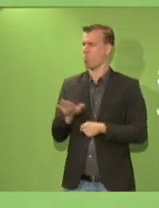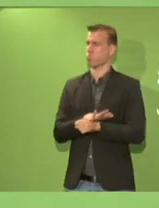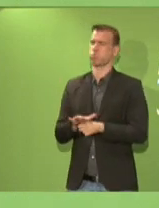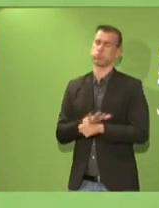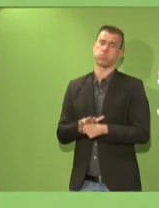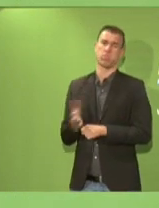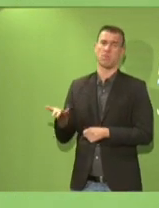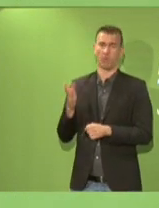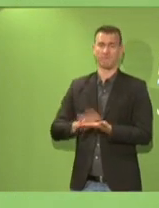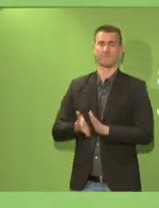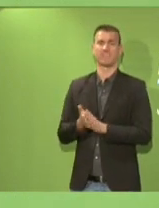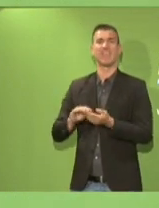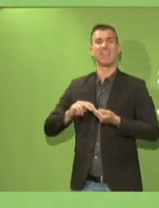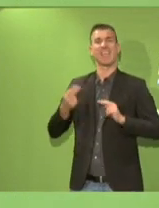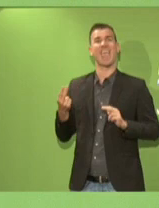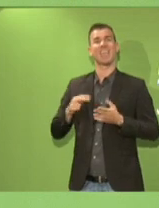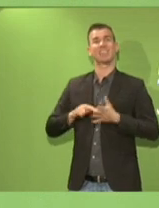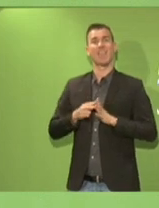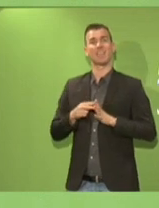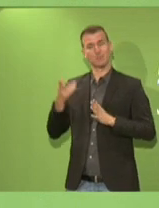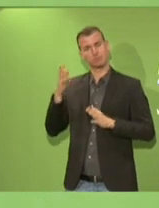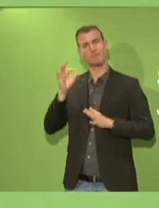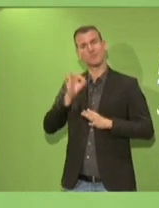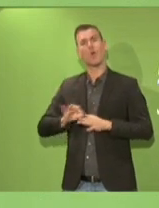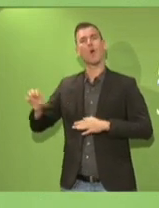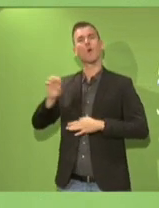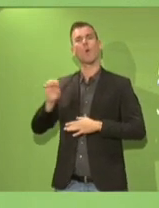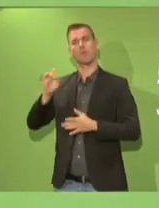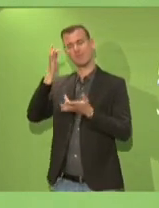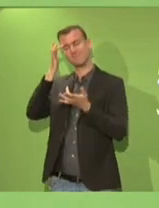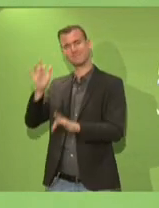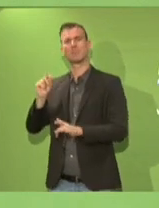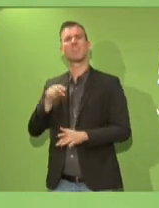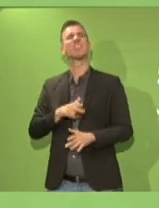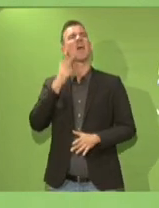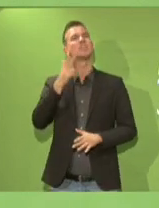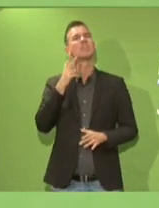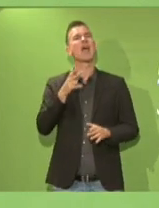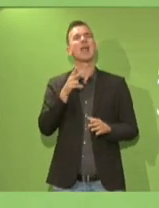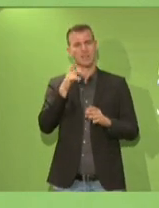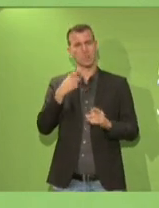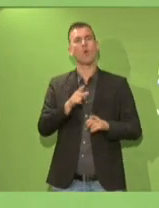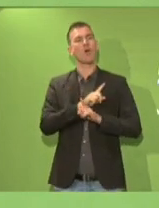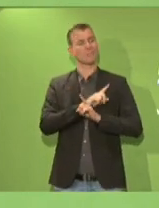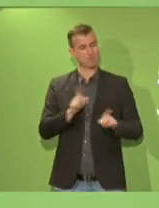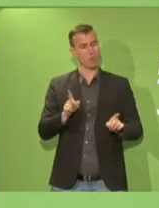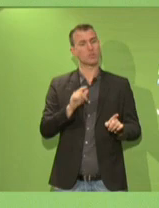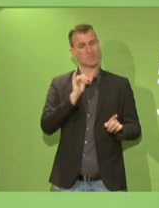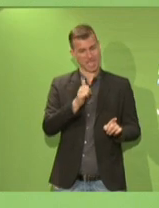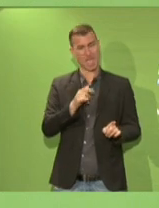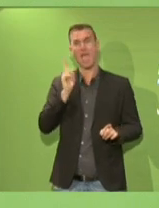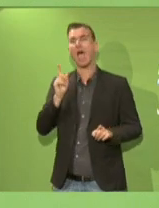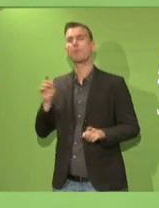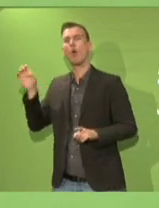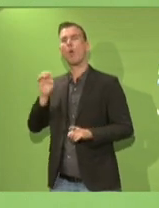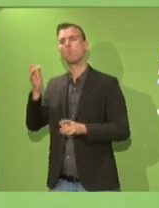Sie hat der Gentechnik quasi den Weg nach Europa eröffnet, indem sie national ein Anbauverbot unterstützt, aber europaweit die Zulassung auf